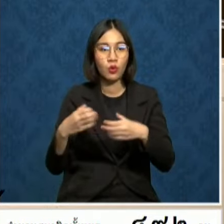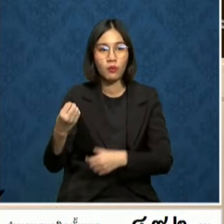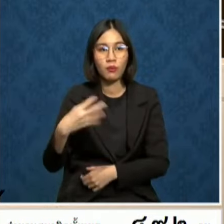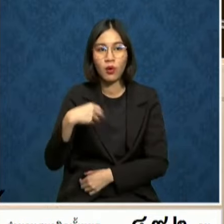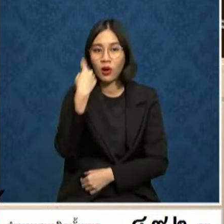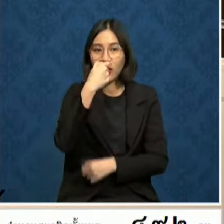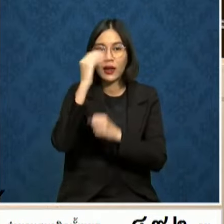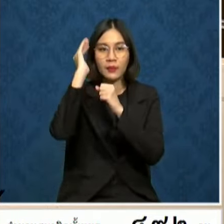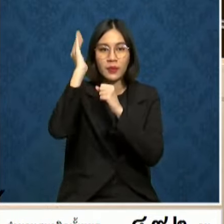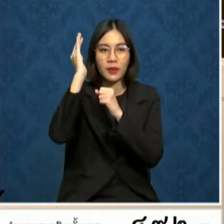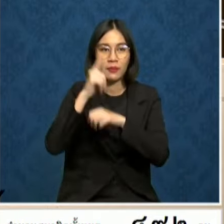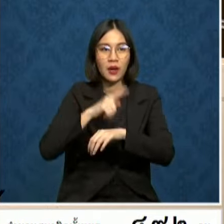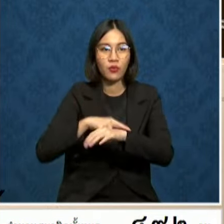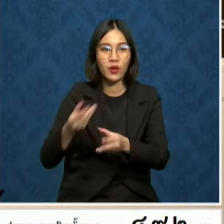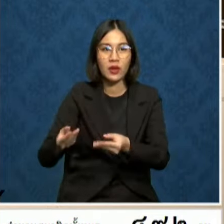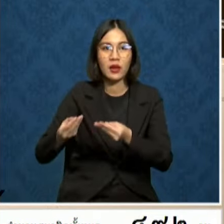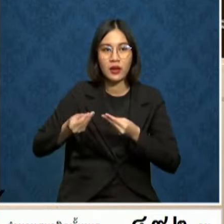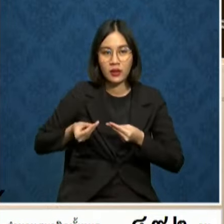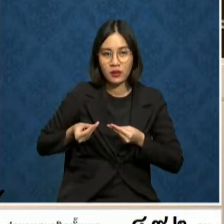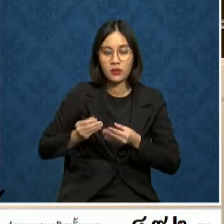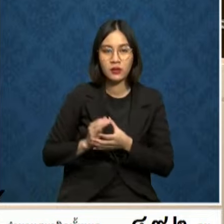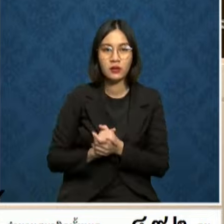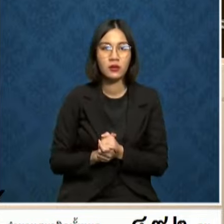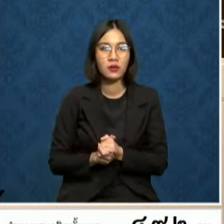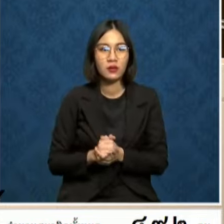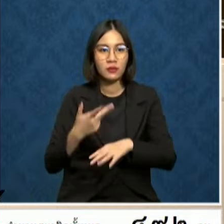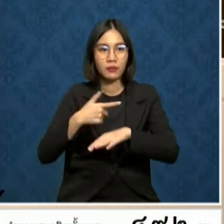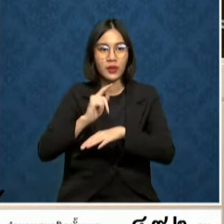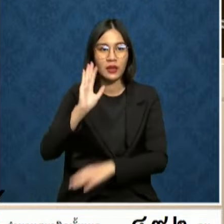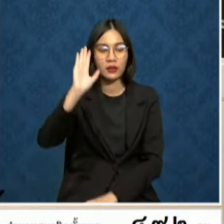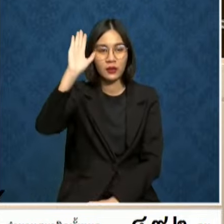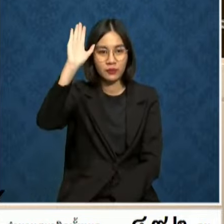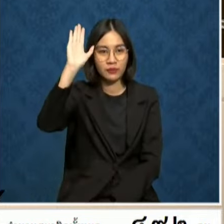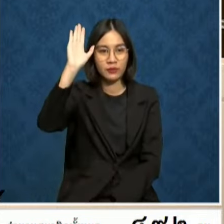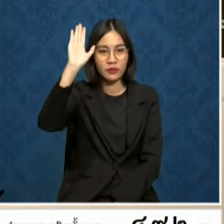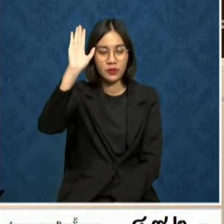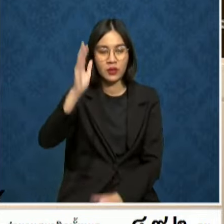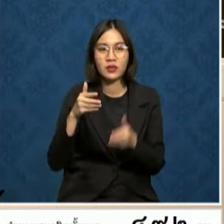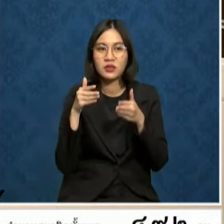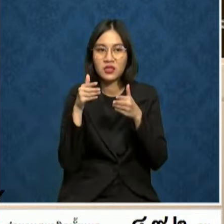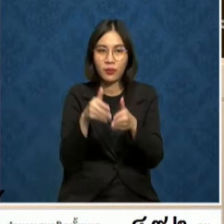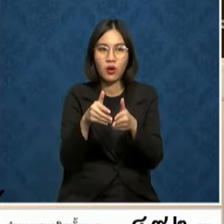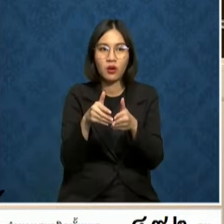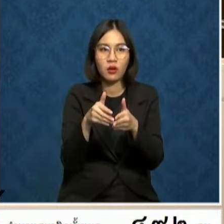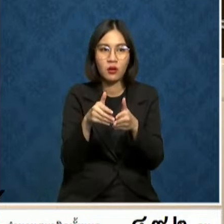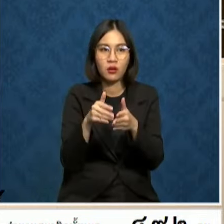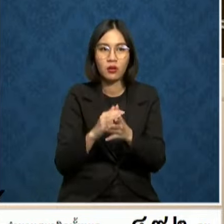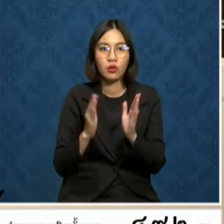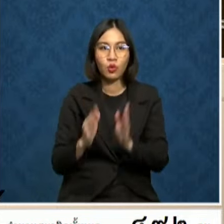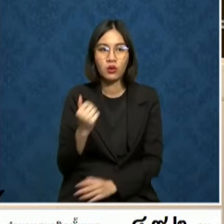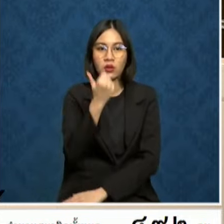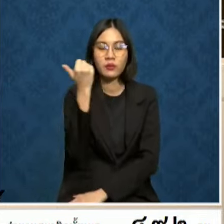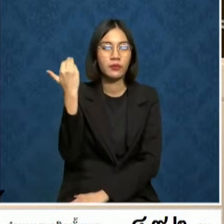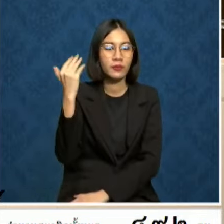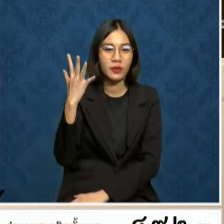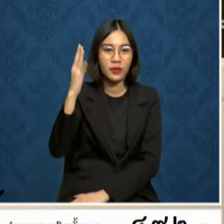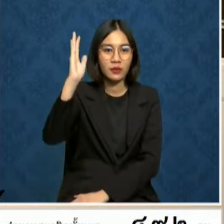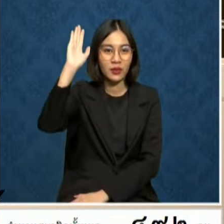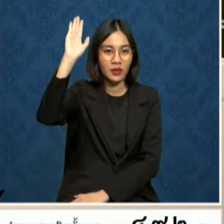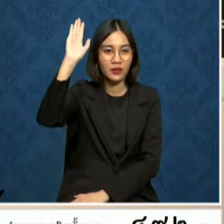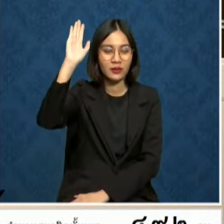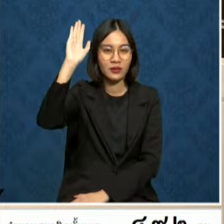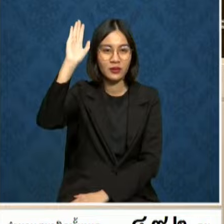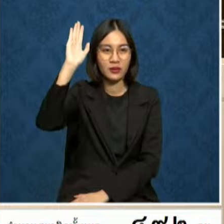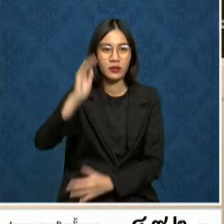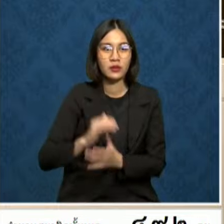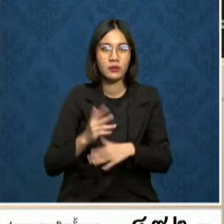ไม่มีใครอภิปรายค่ะหรือให้ดิฉันอภิปรายไปก่อนค่ะค่ะขออภอื่นนอืขึ้ค่ะท่านประธานครับครับเชิญ